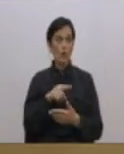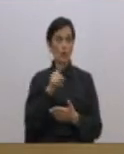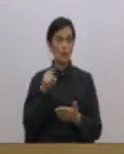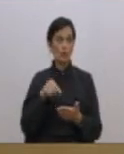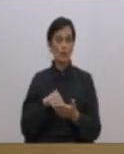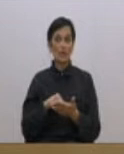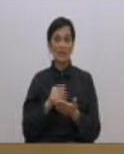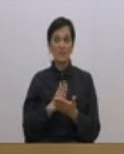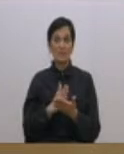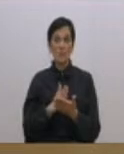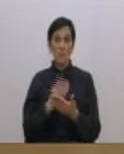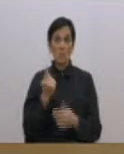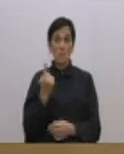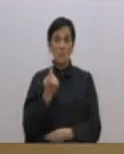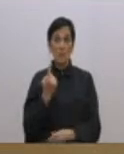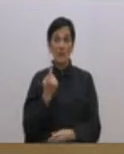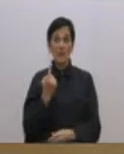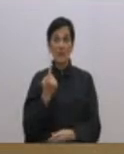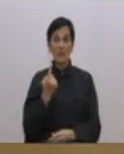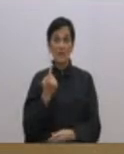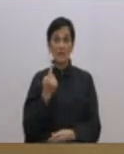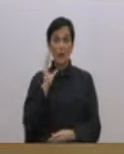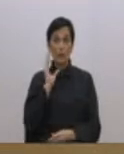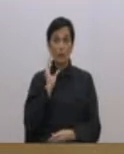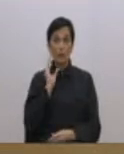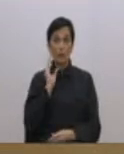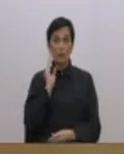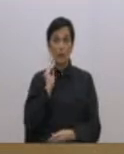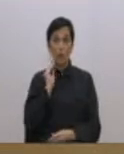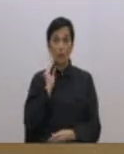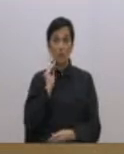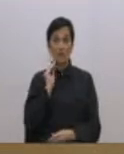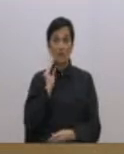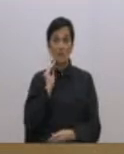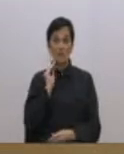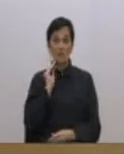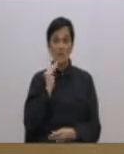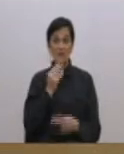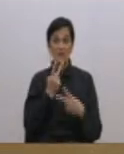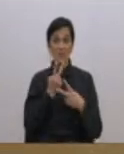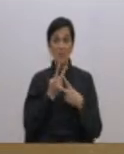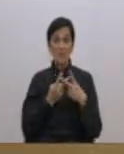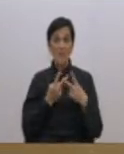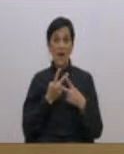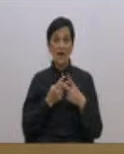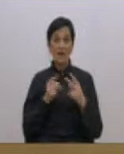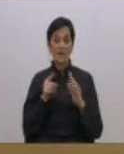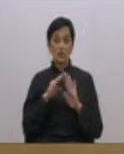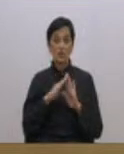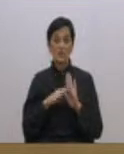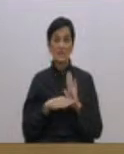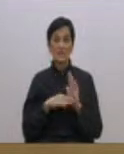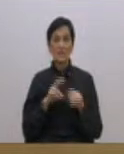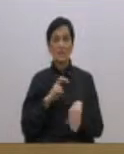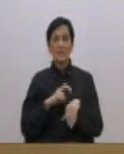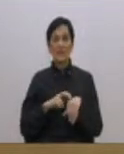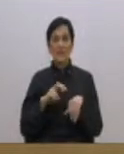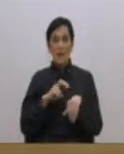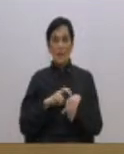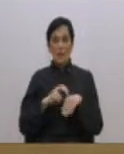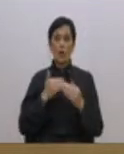მაქვს. პირველი, როდესაც პენიტენციალური სისტემის სამედიცინო